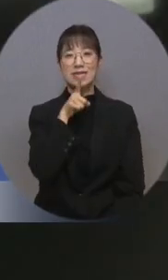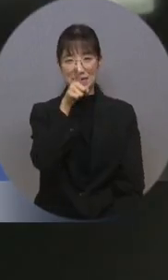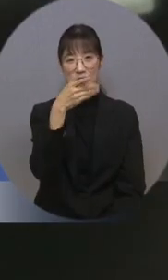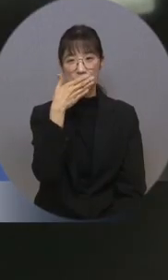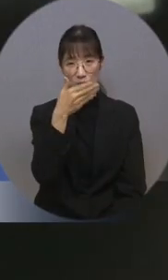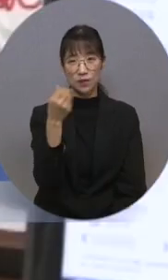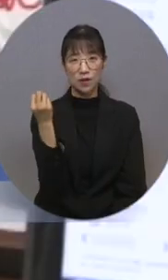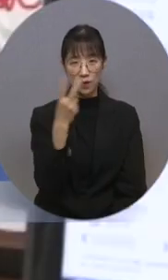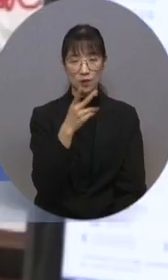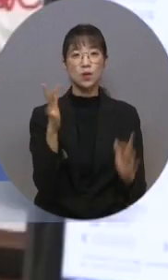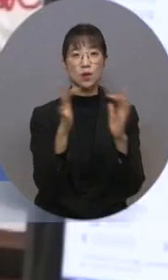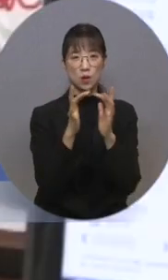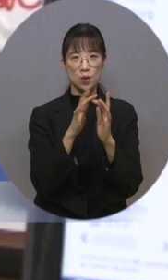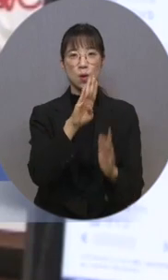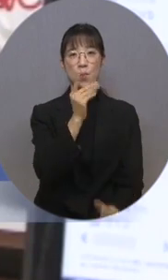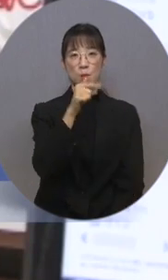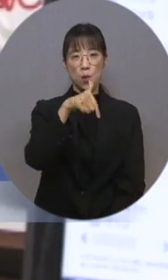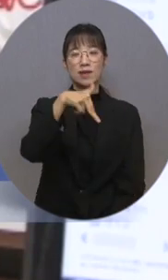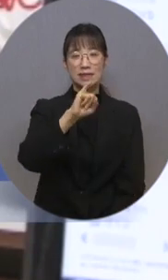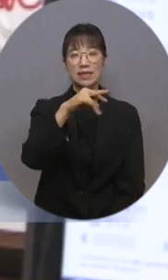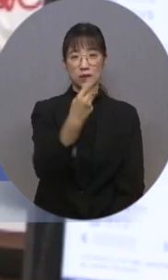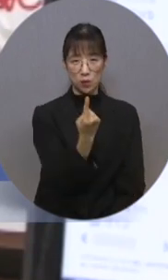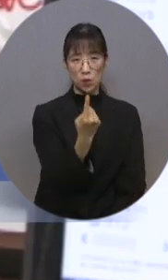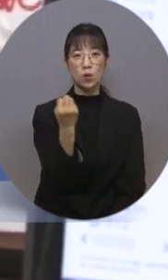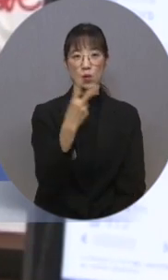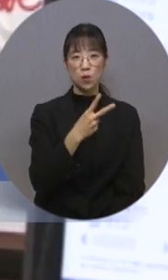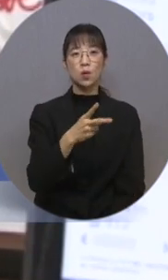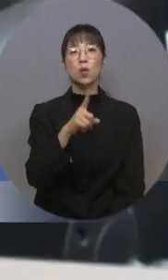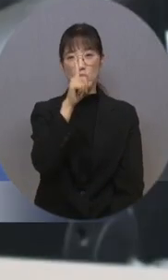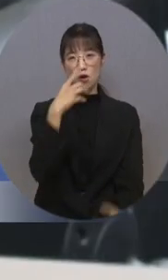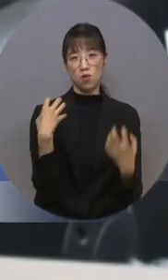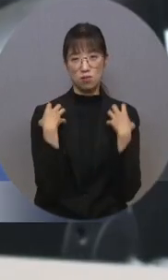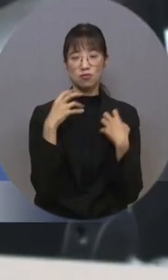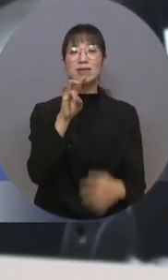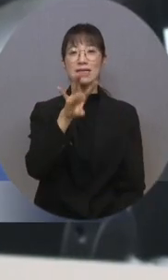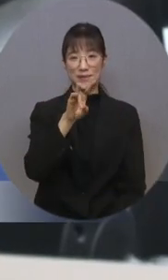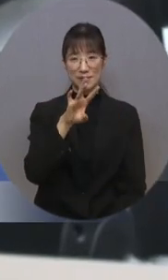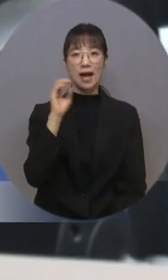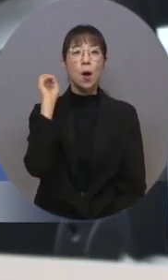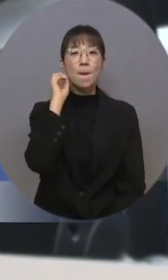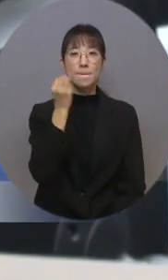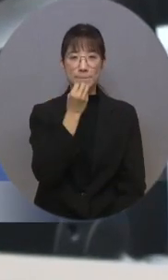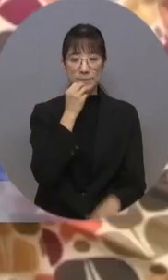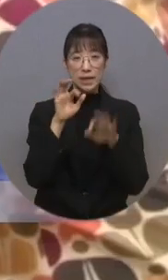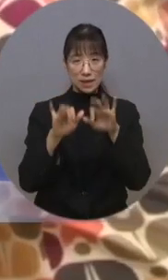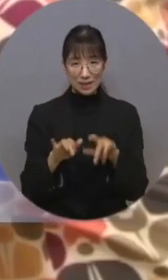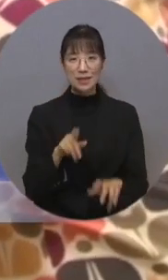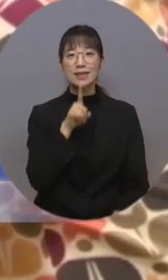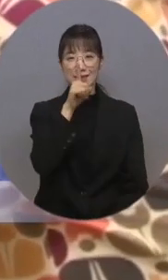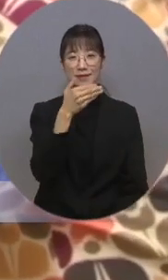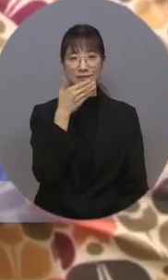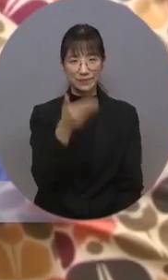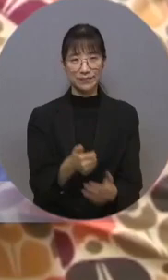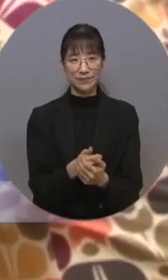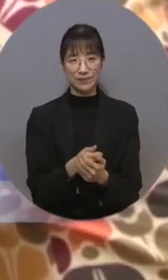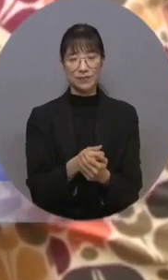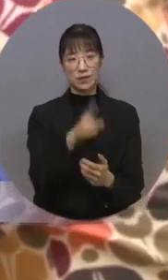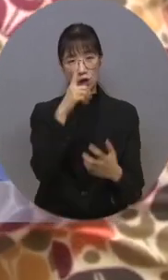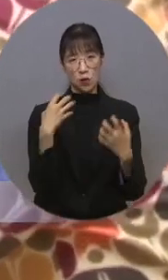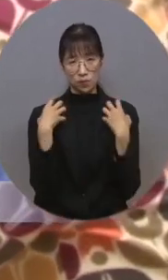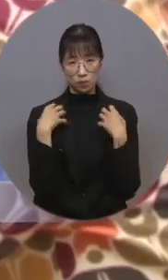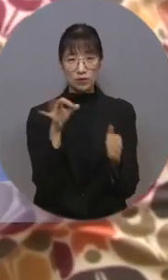신청하거나 온라인 복지로 또는 정부24 누리집을 통해 신청할 수 있습니다. 정부의 부모급여